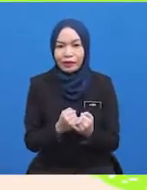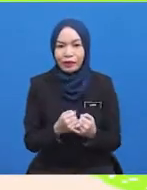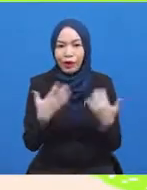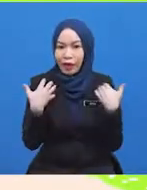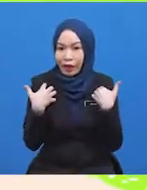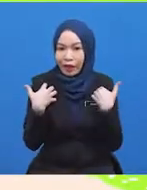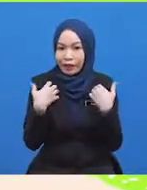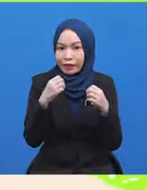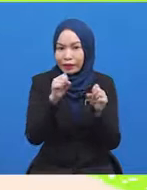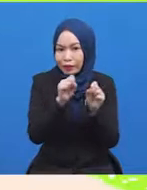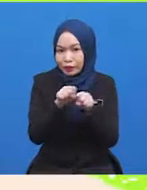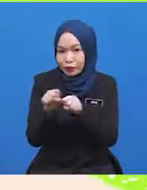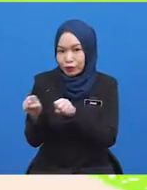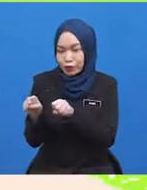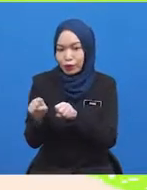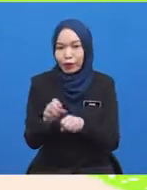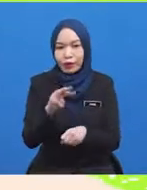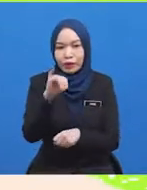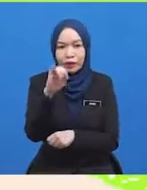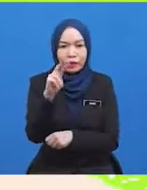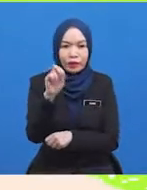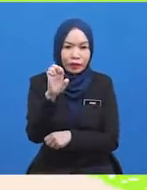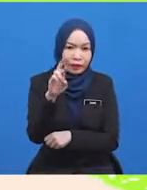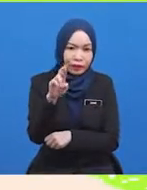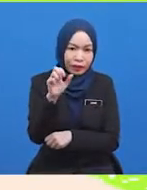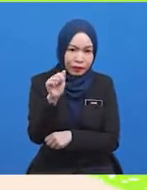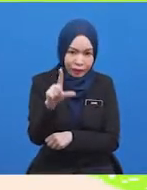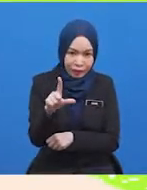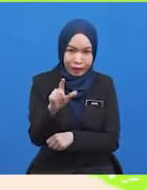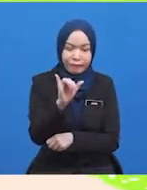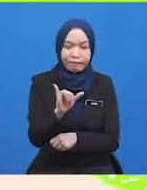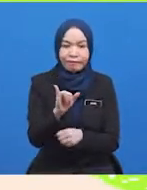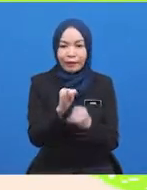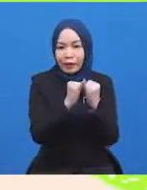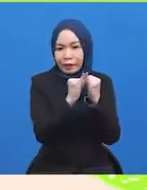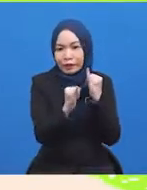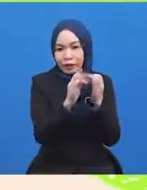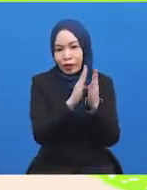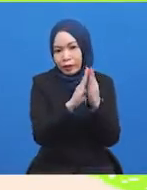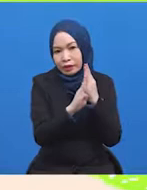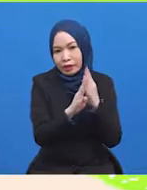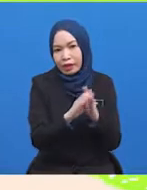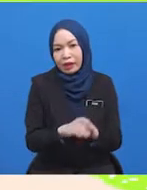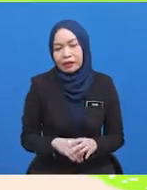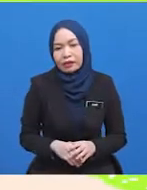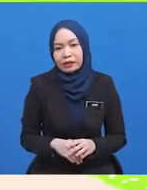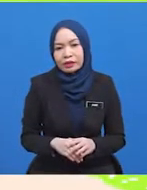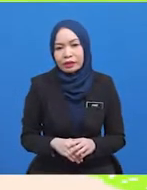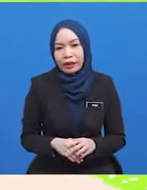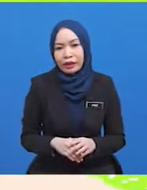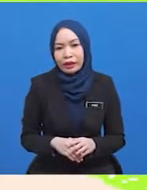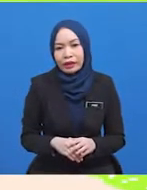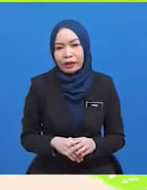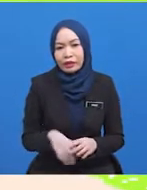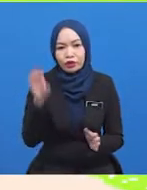mempunyai susunan mineral yang selari di dalam setiap lapisan batuan. Contohnya, batuan